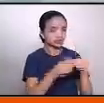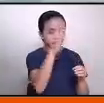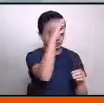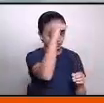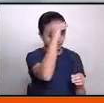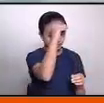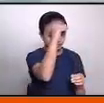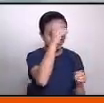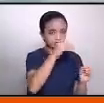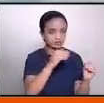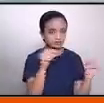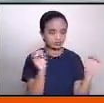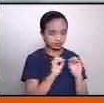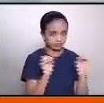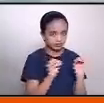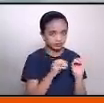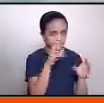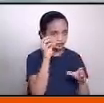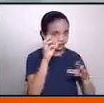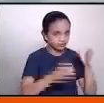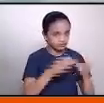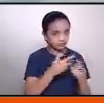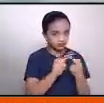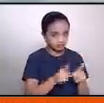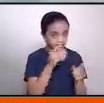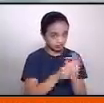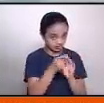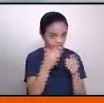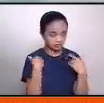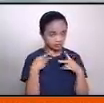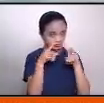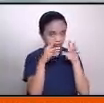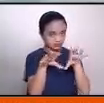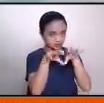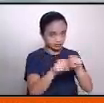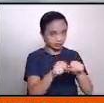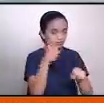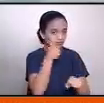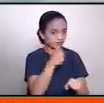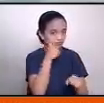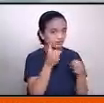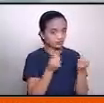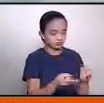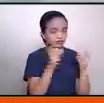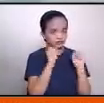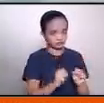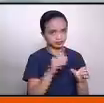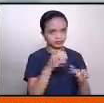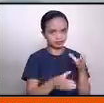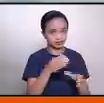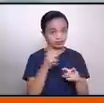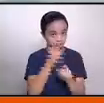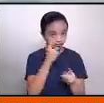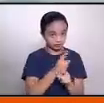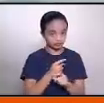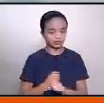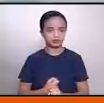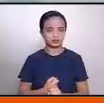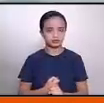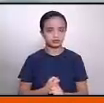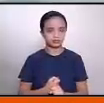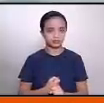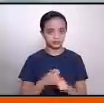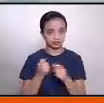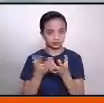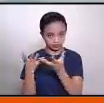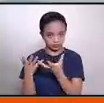lalaki, walang maikaso si ma'am. Pero kapag ikaw na tiyempuan na may kalibin ka na babae, pwede kang kasuhan doon. Tama? Opo.